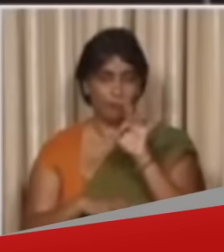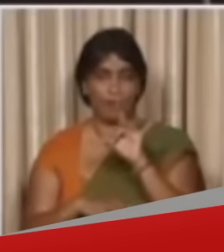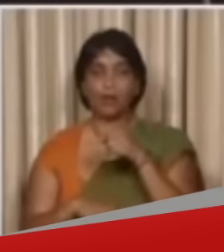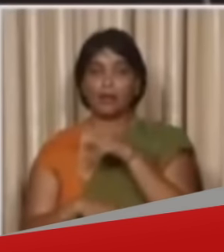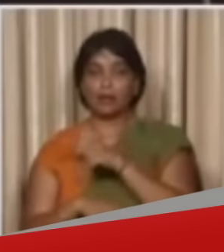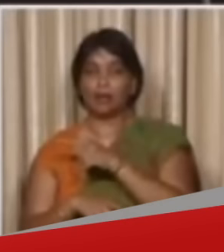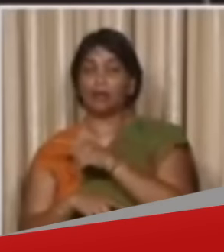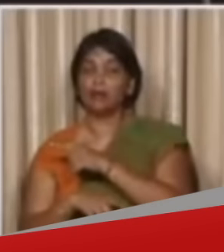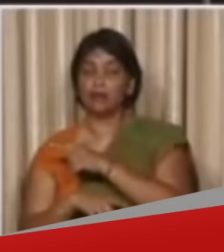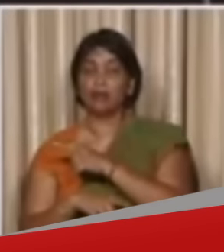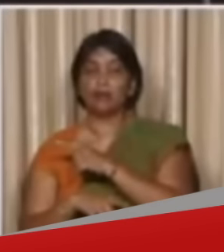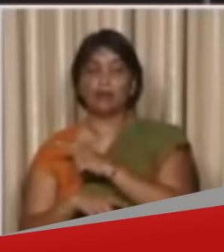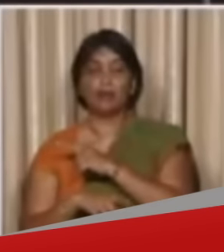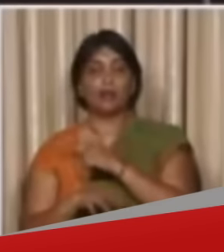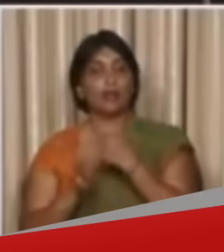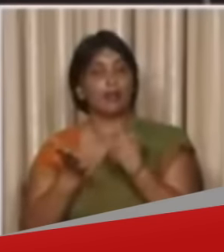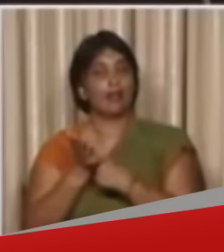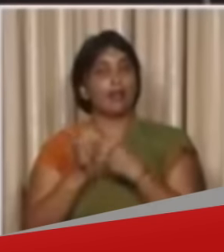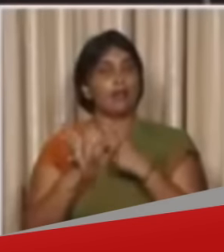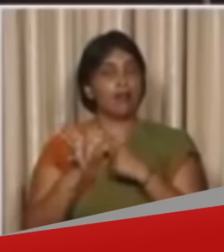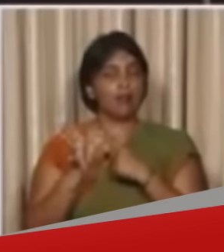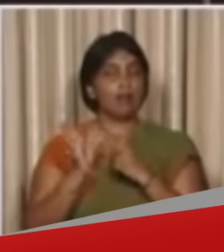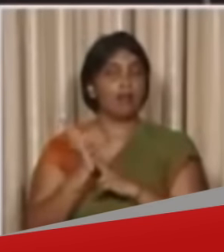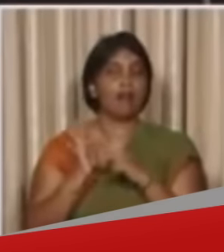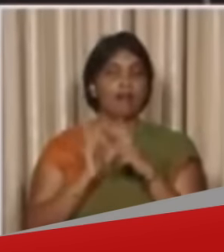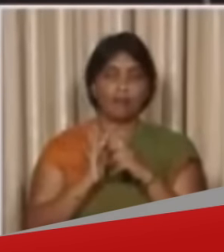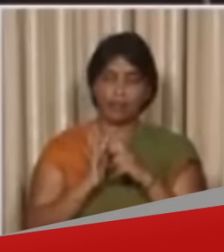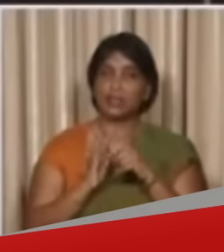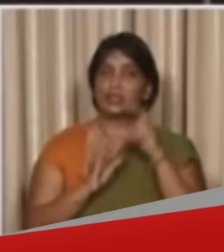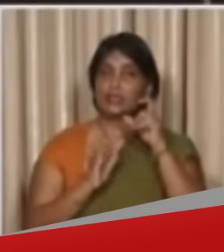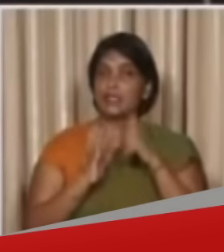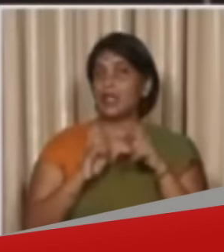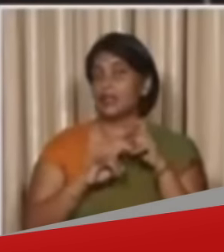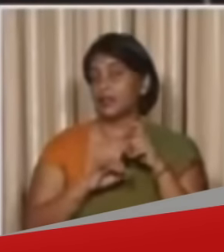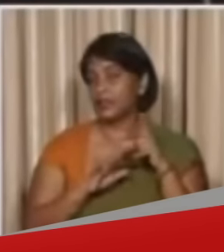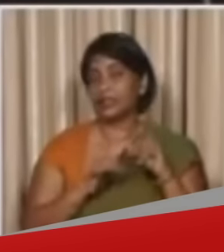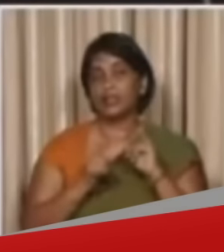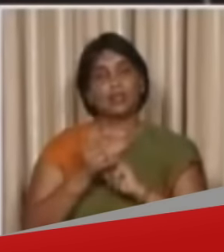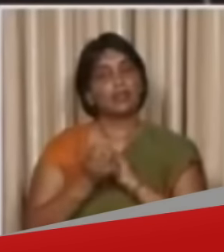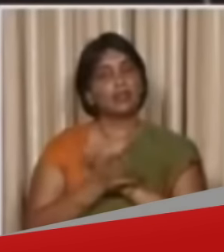මේගොල්ලෝ දැනනවත් බණින්නේ රවි සෙනෙරත්නටයි CID එකේ සානි